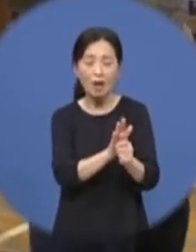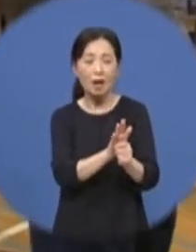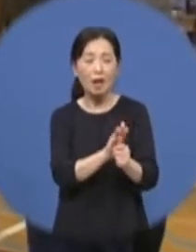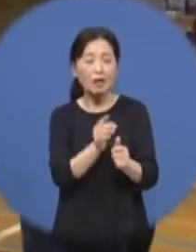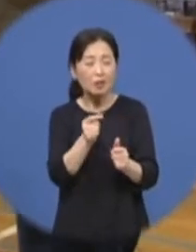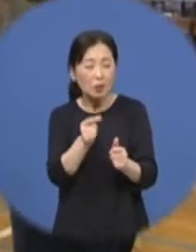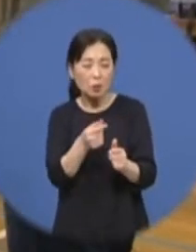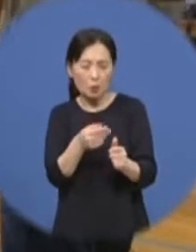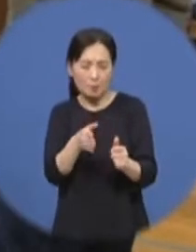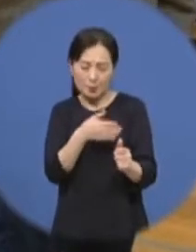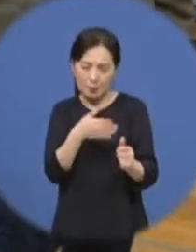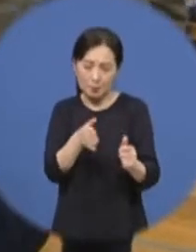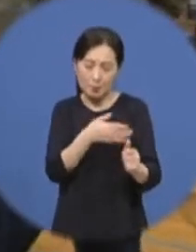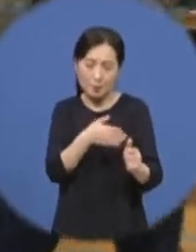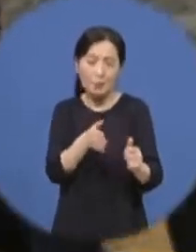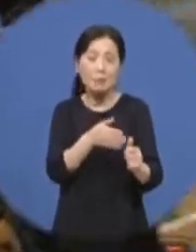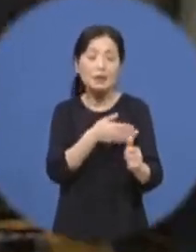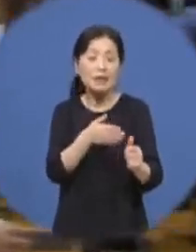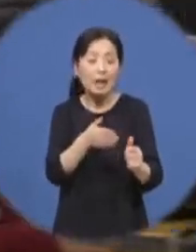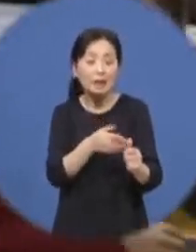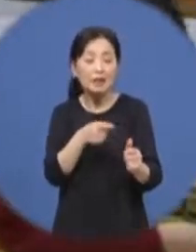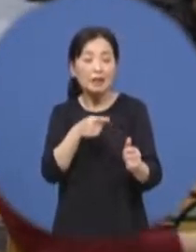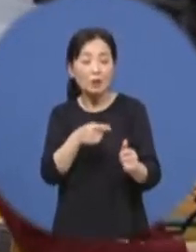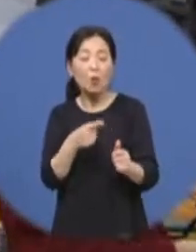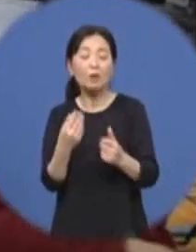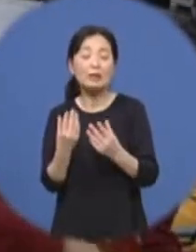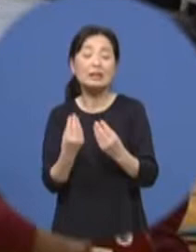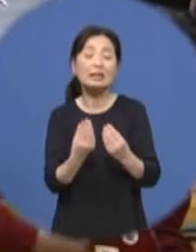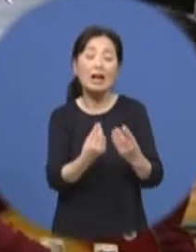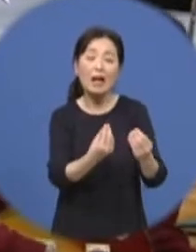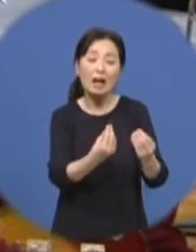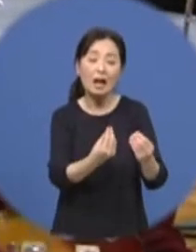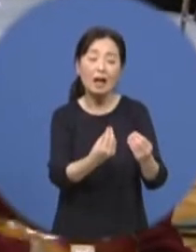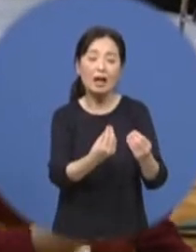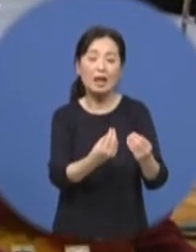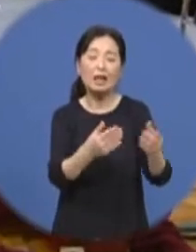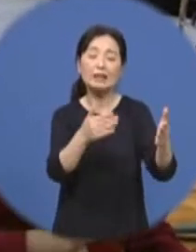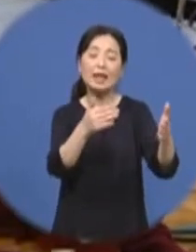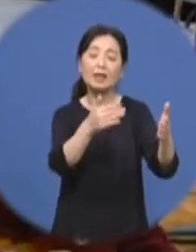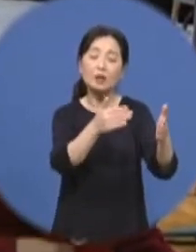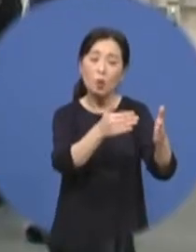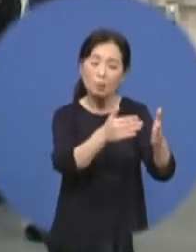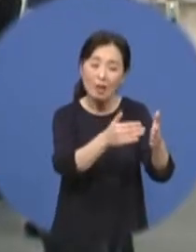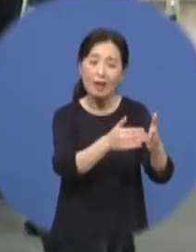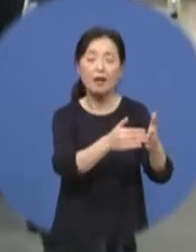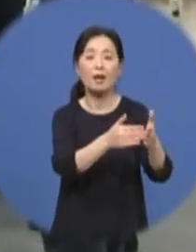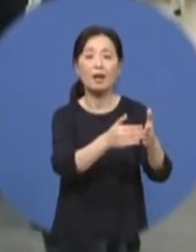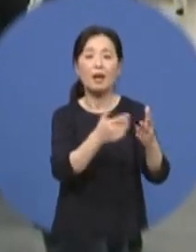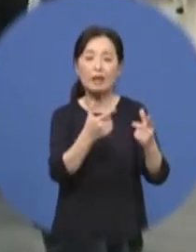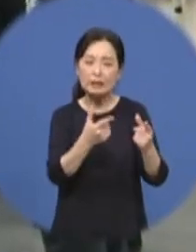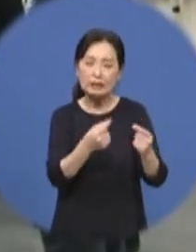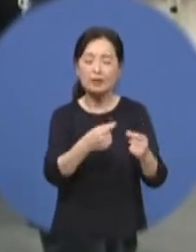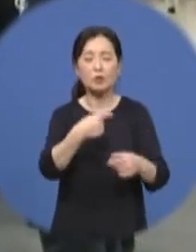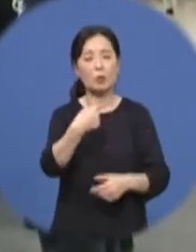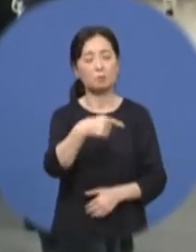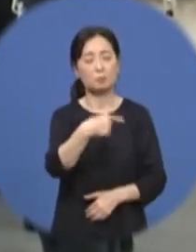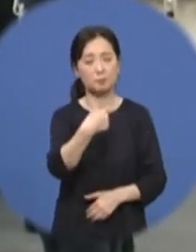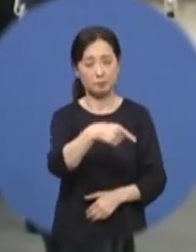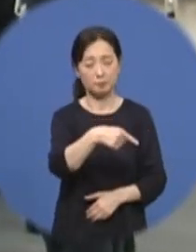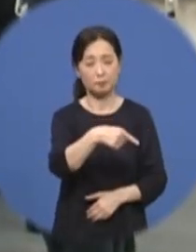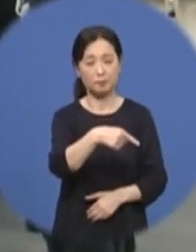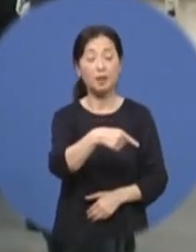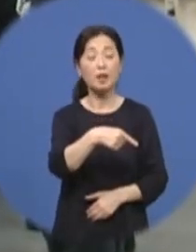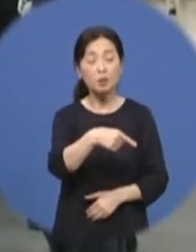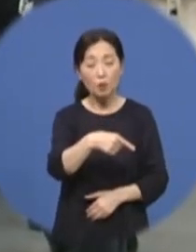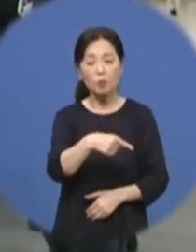けお尻を叩いたり、そういうことしながらゴールまで持っていく、 はい、 それを経験してきた子ども